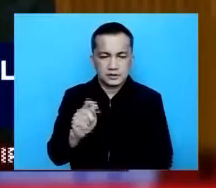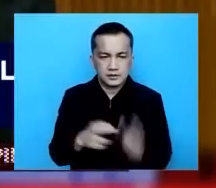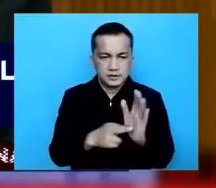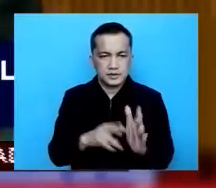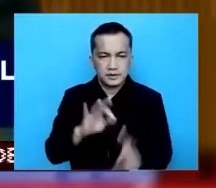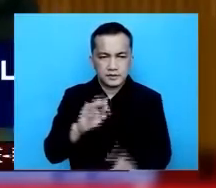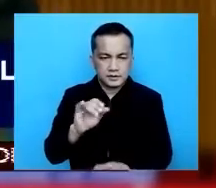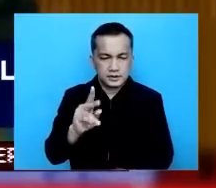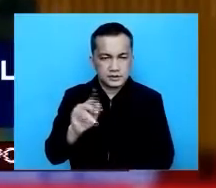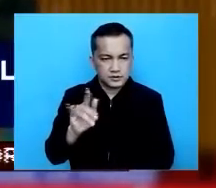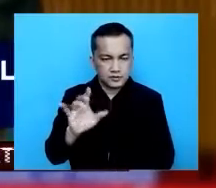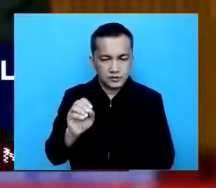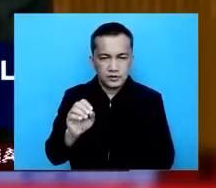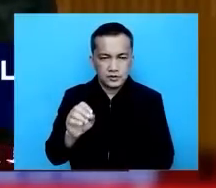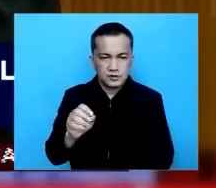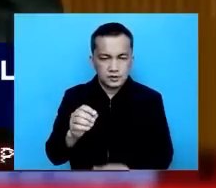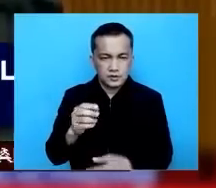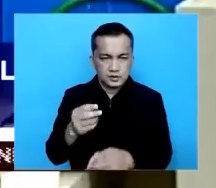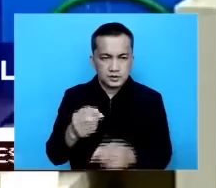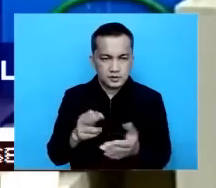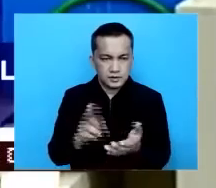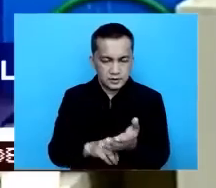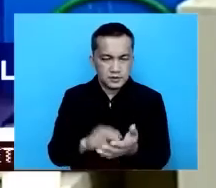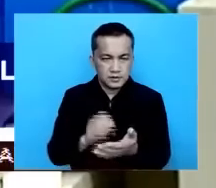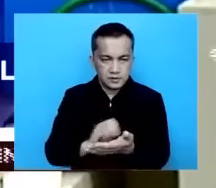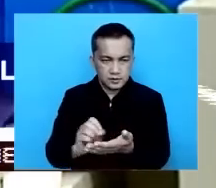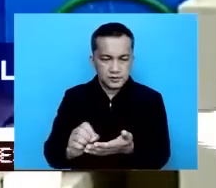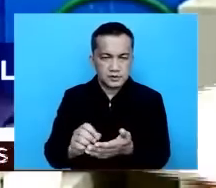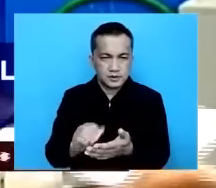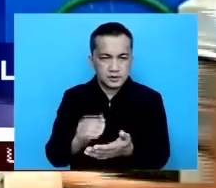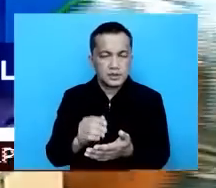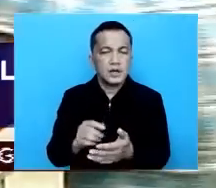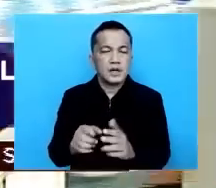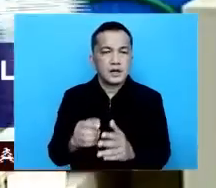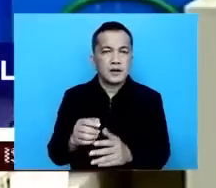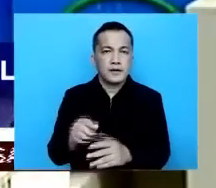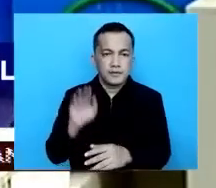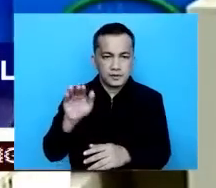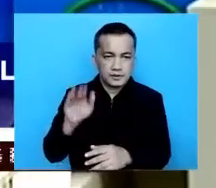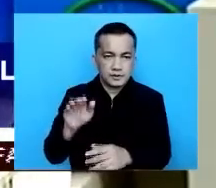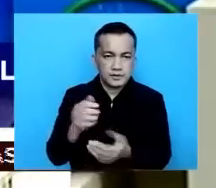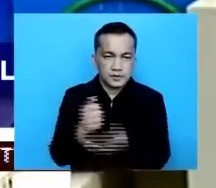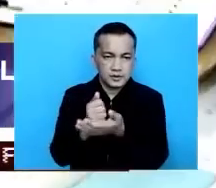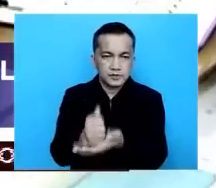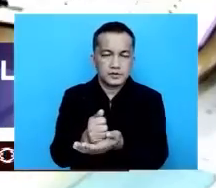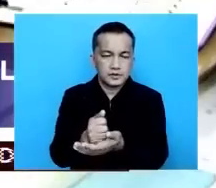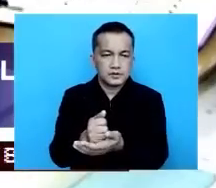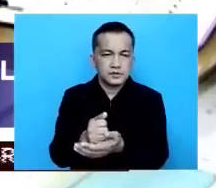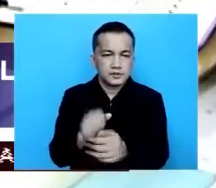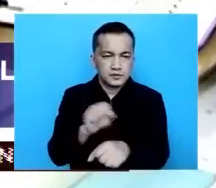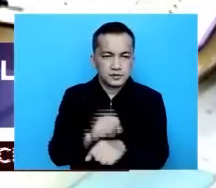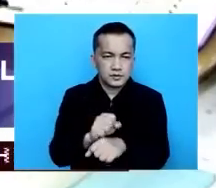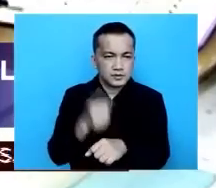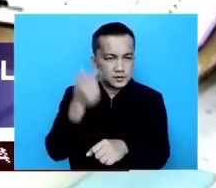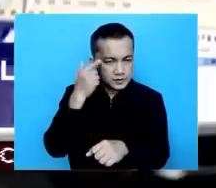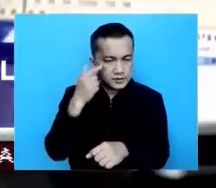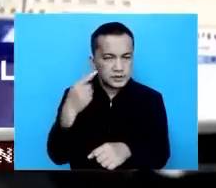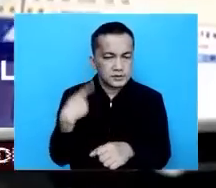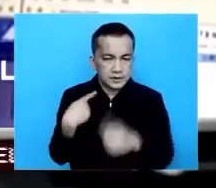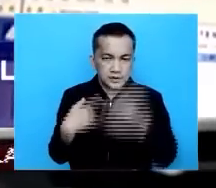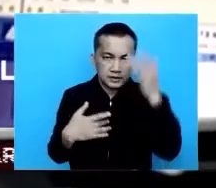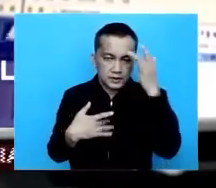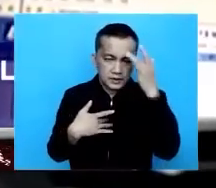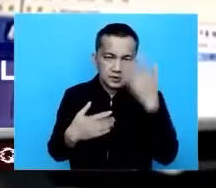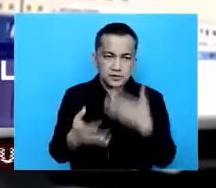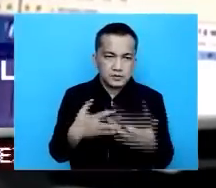Castro, na isa sa mga miakda ng panukala, makakatulong daw ito sa mga empleyado ng gobyerno na may iniinda ng sakit kahit